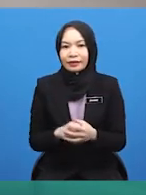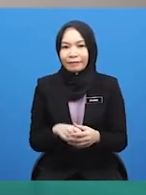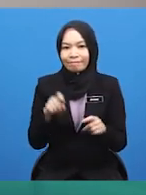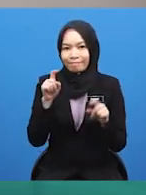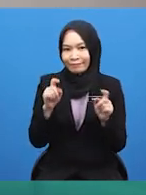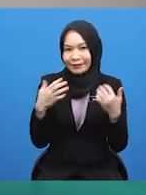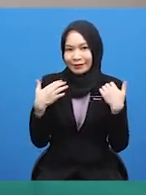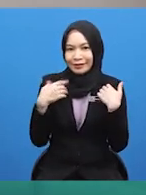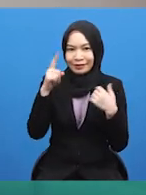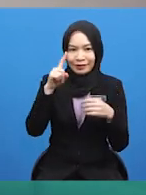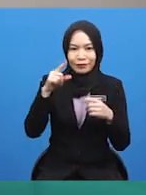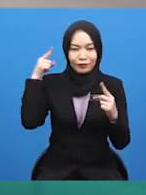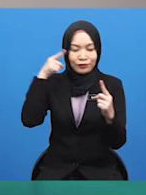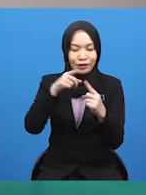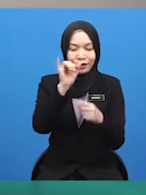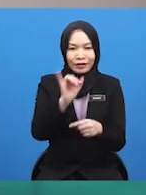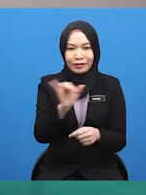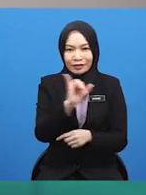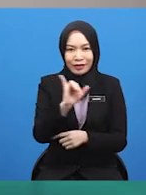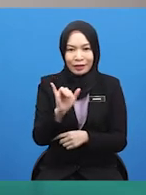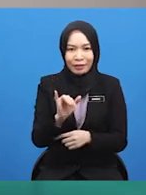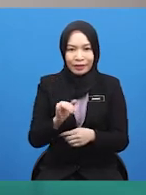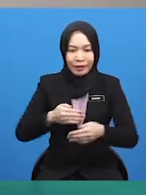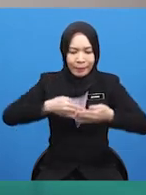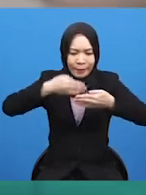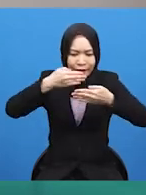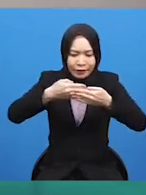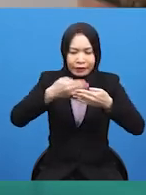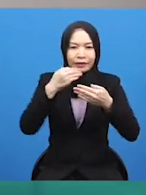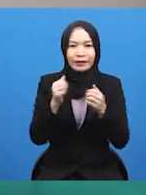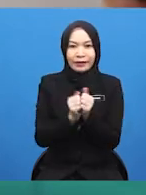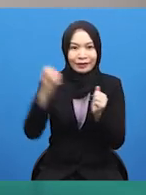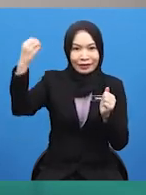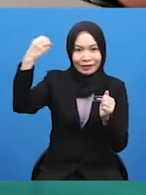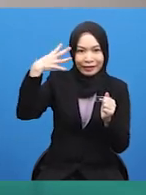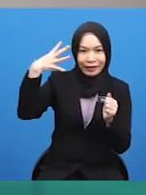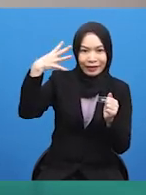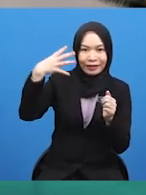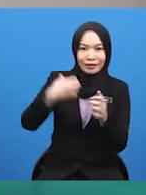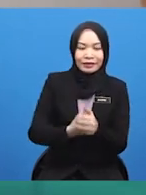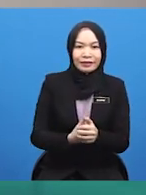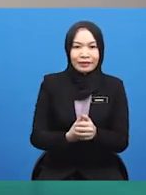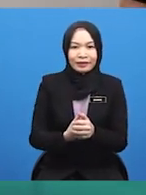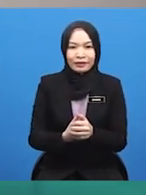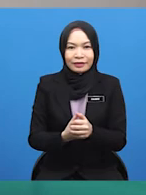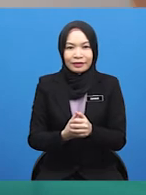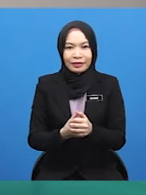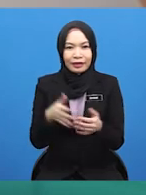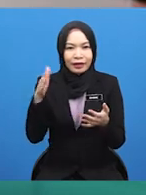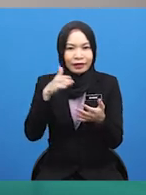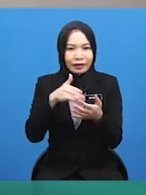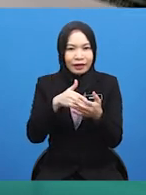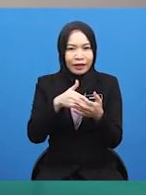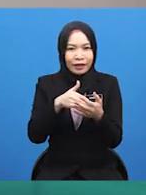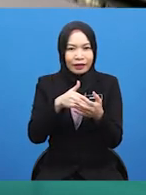yang sama, kita perhatikan semakin dekat dengan cahaya, semakin jarang dan cair warna